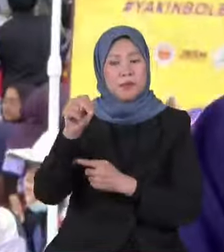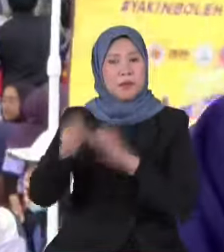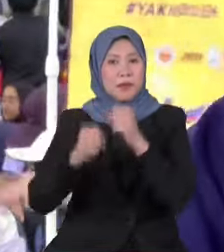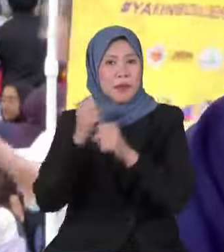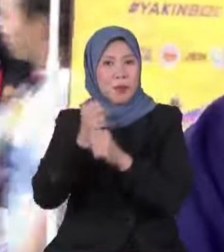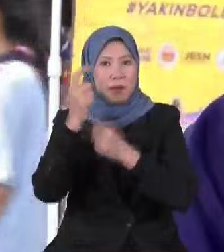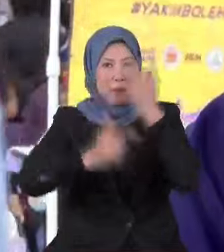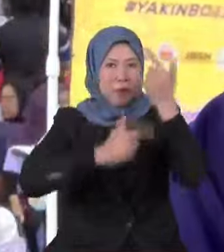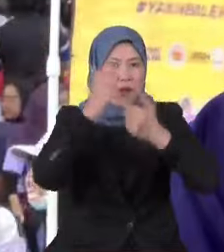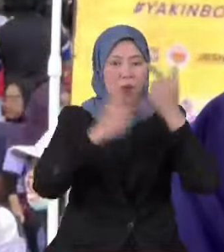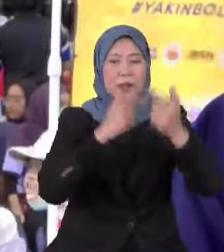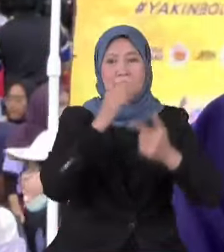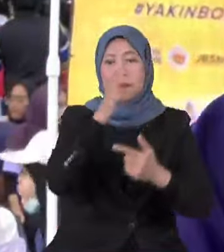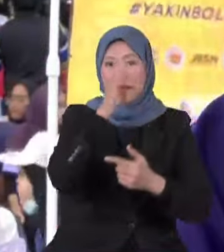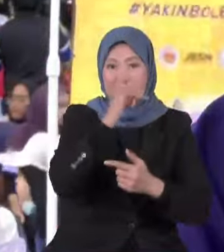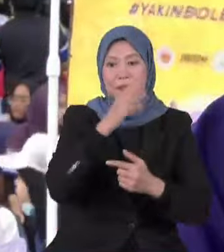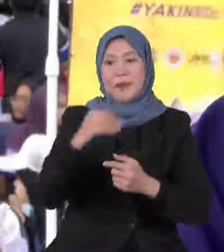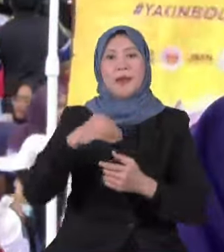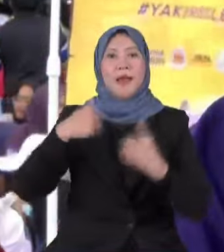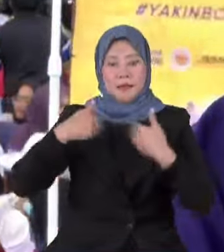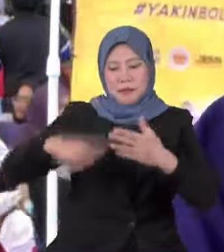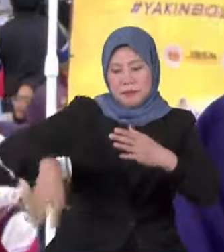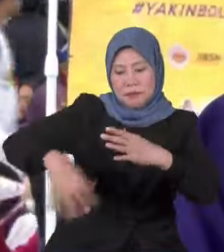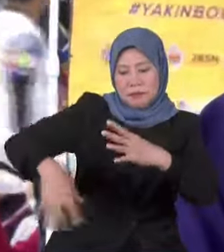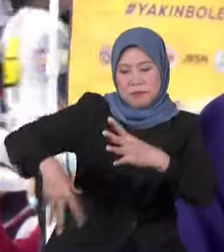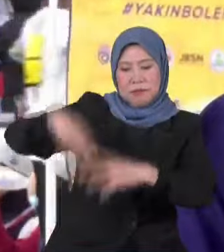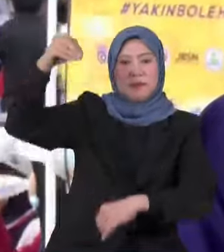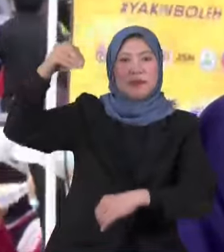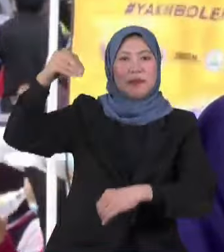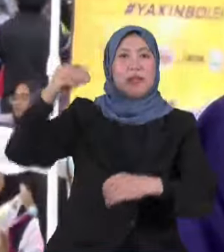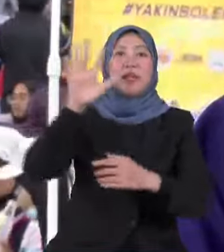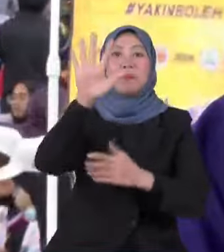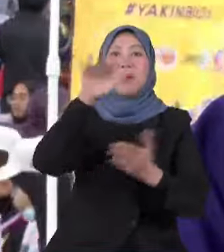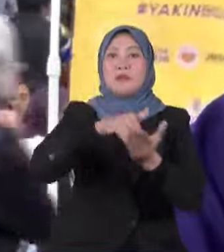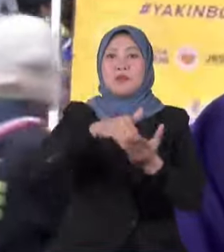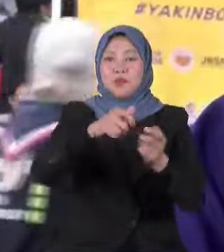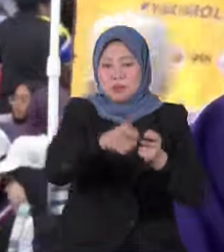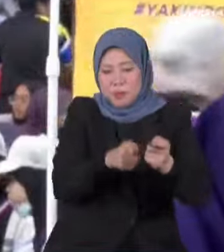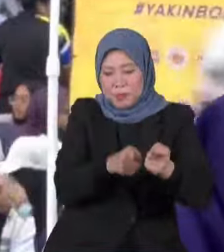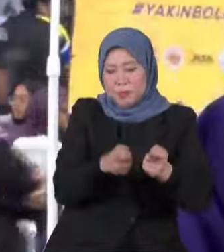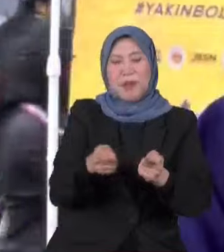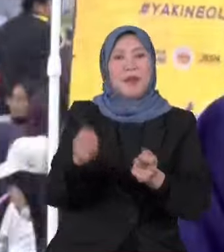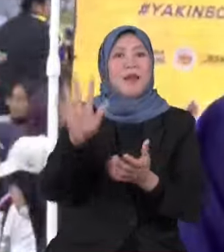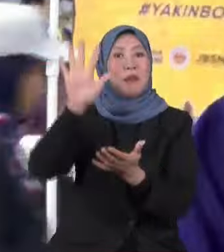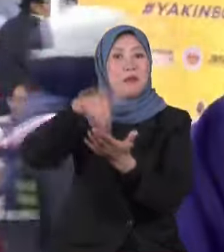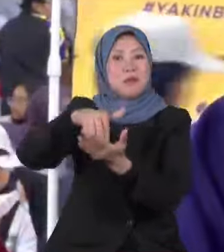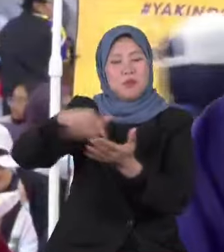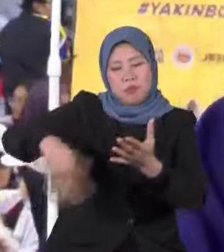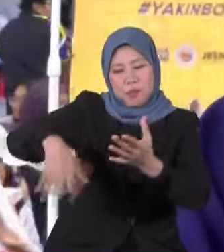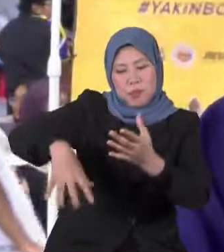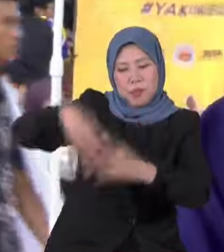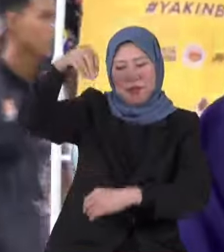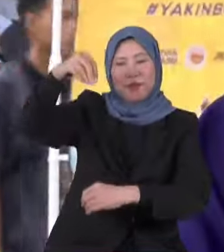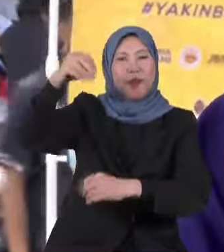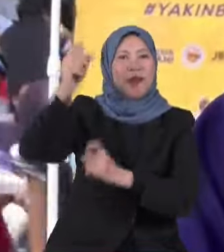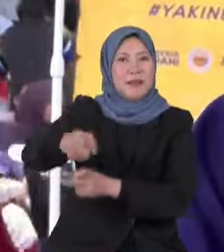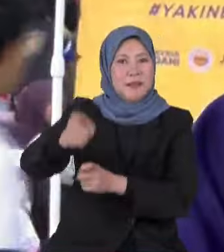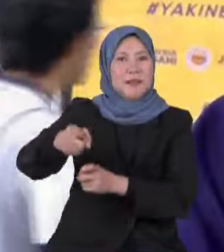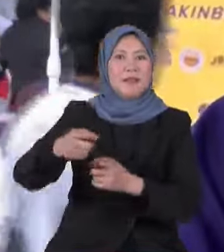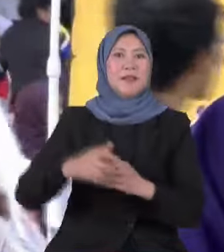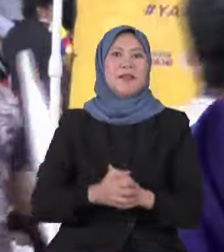baucer cabutan bertuah. Kita sediakan 5,000 keping kupon dan baucer untuk pengunjung terawal. Boleh daftar